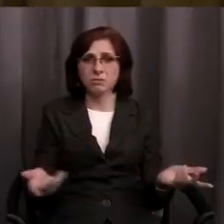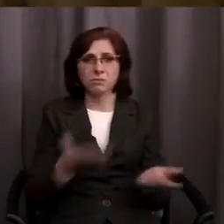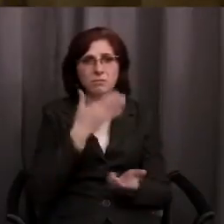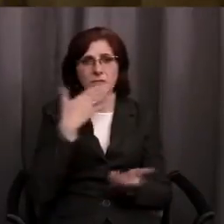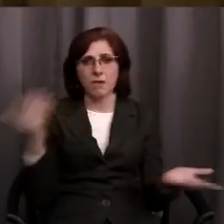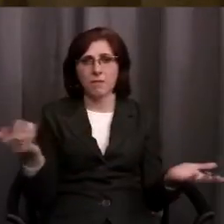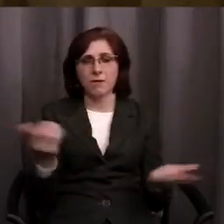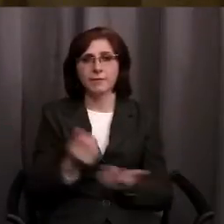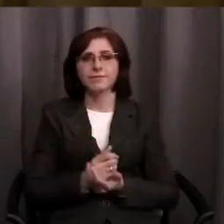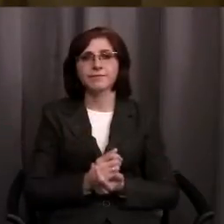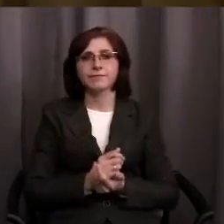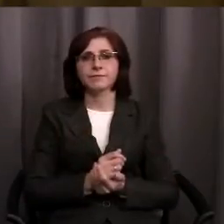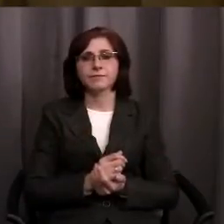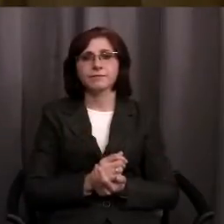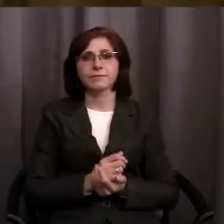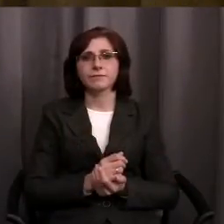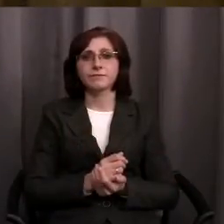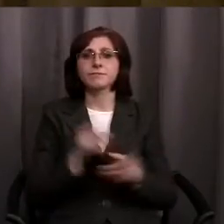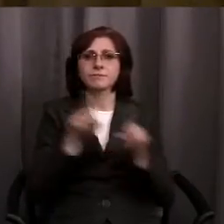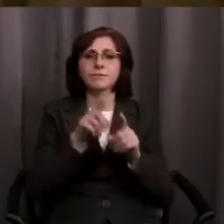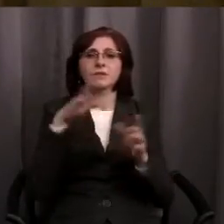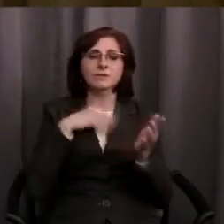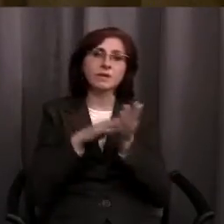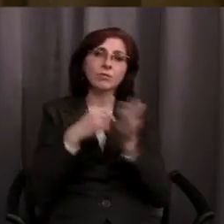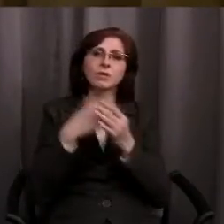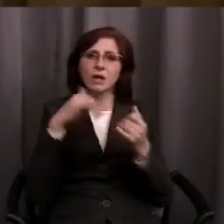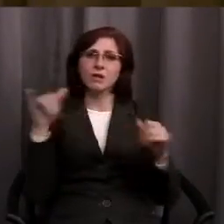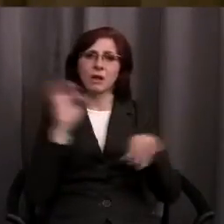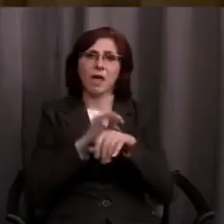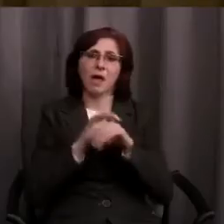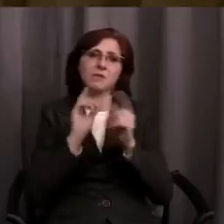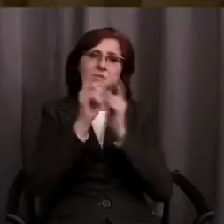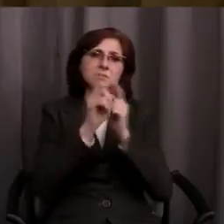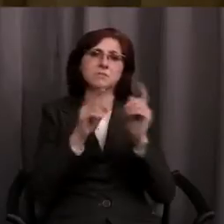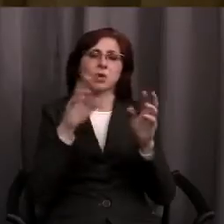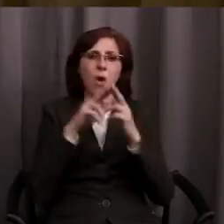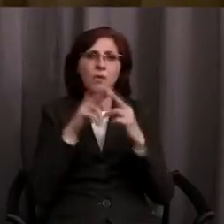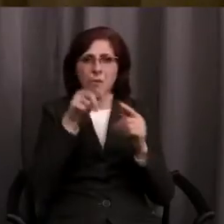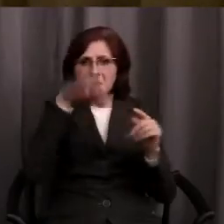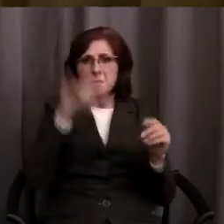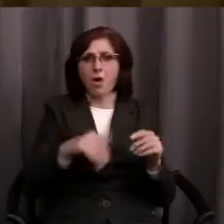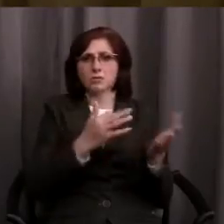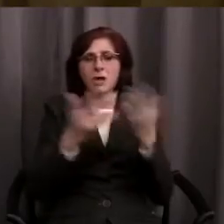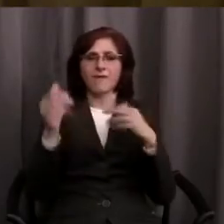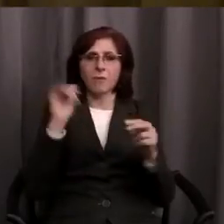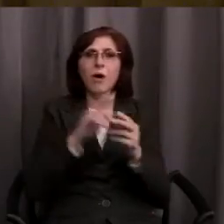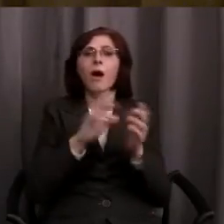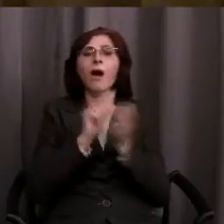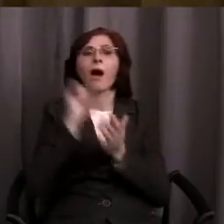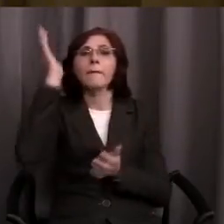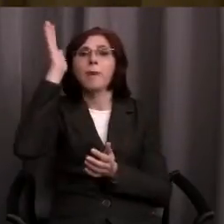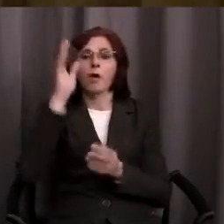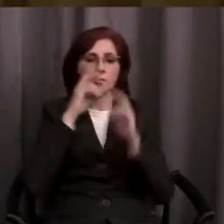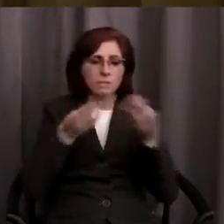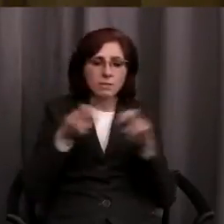nie istnieje, a przy okazji różnych wizyt można by to było oczywiście w sposób załatwić, tylko oczywiście potem musi być ktoś, kto